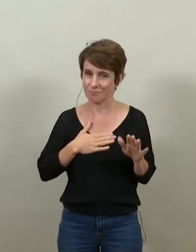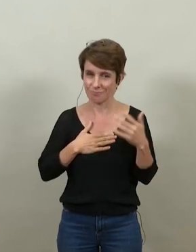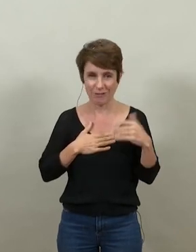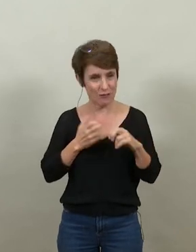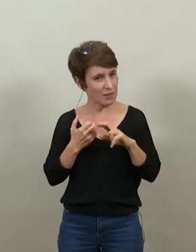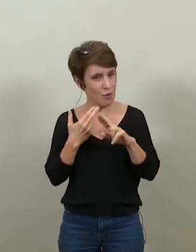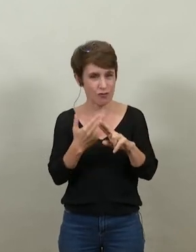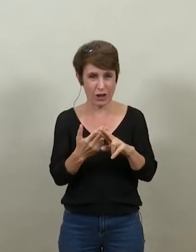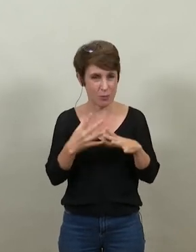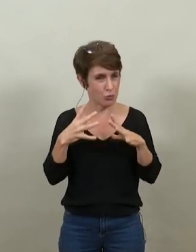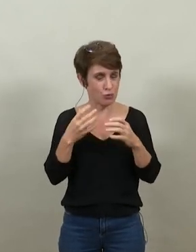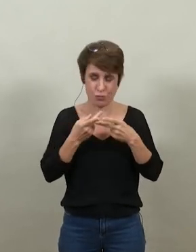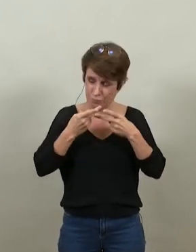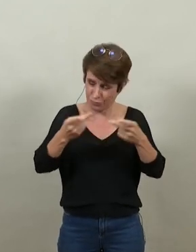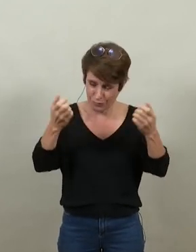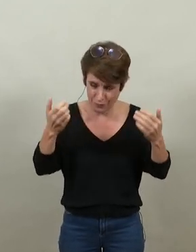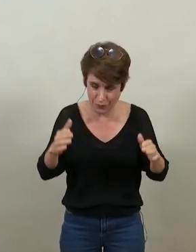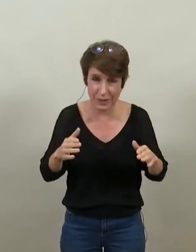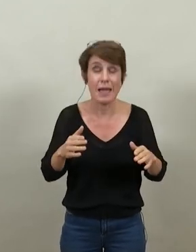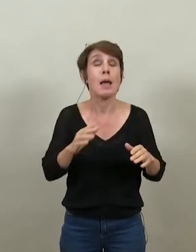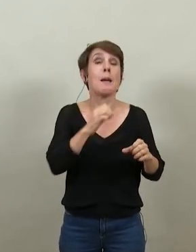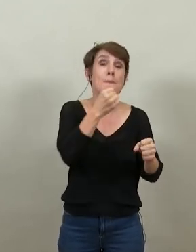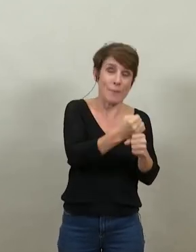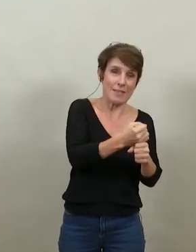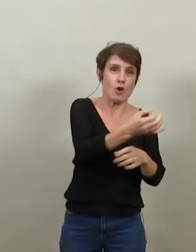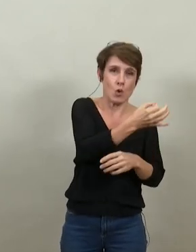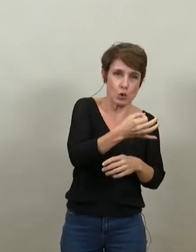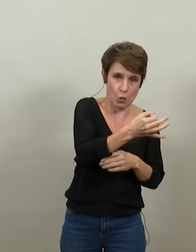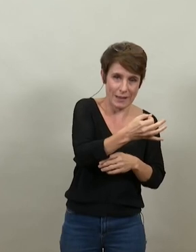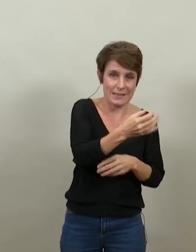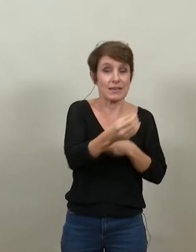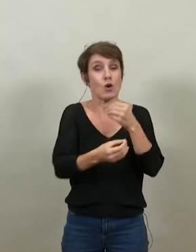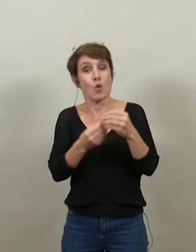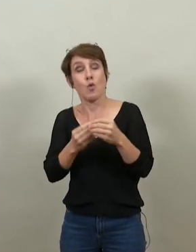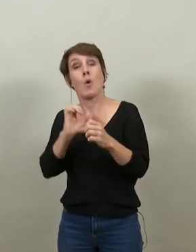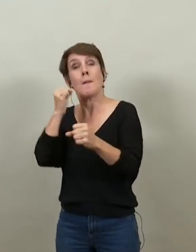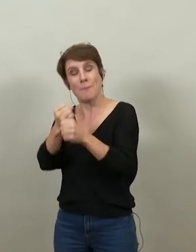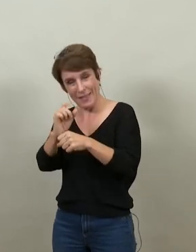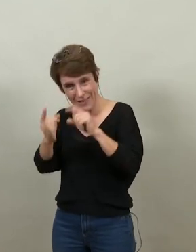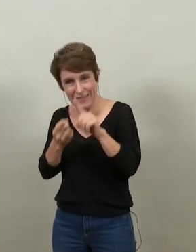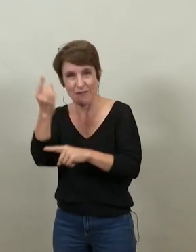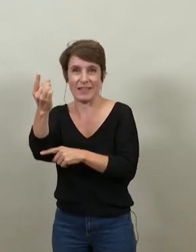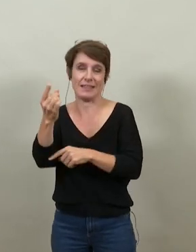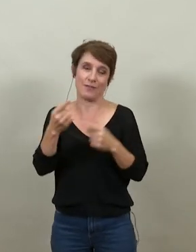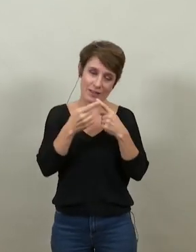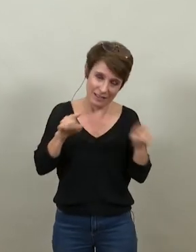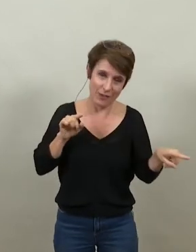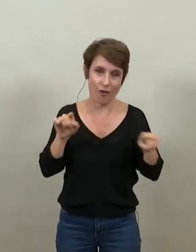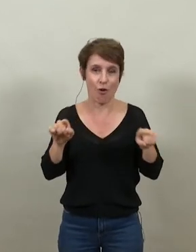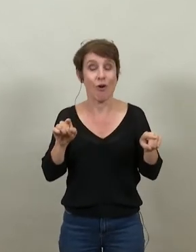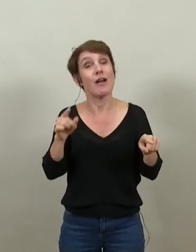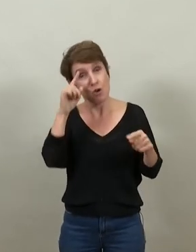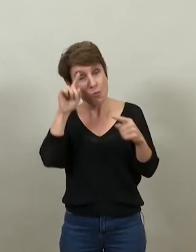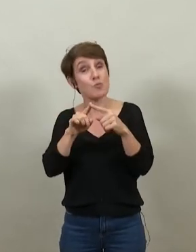et j'aur dit qu'il y a une différence entre une peine automatique et une peine potentiellement définitive qui visait votre voisin de